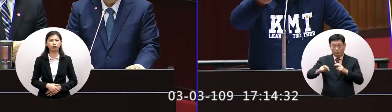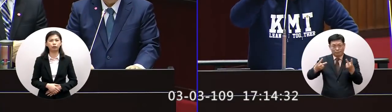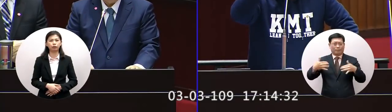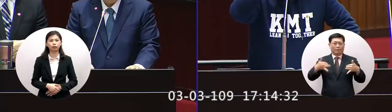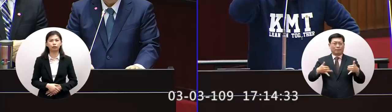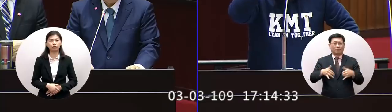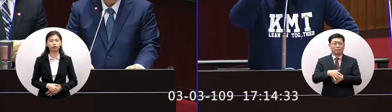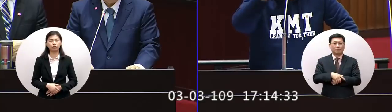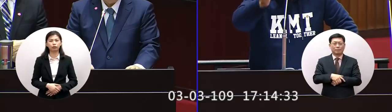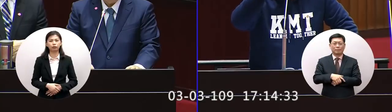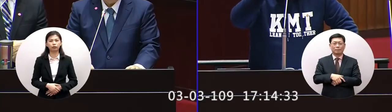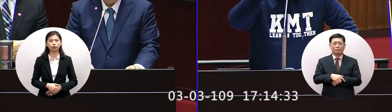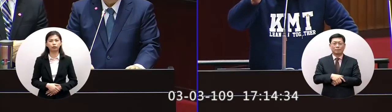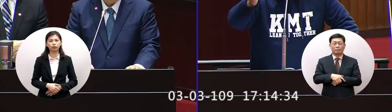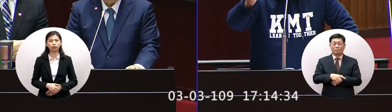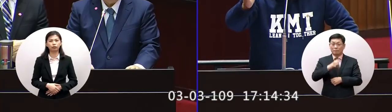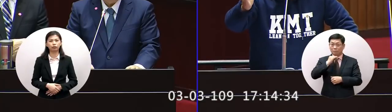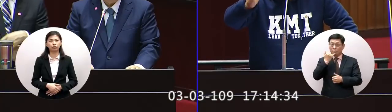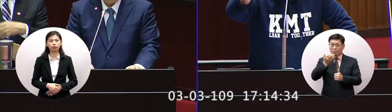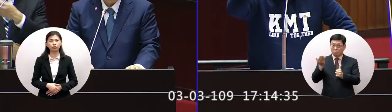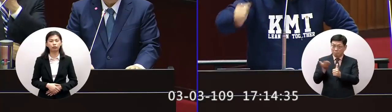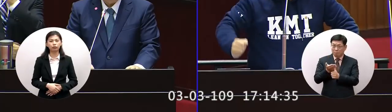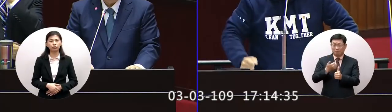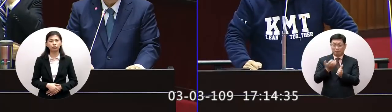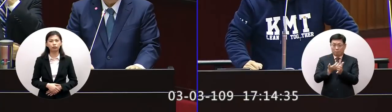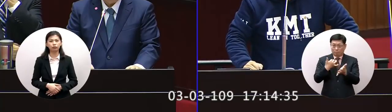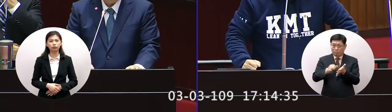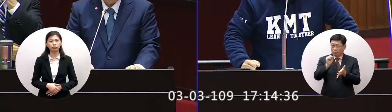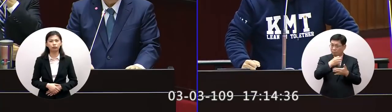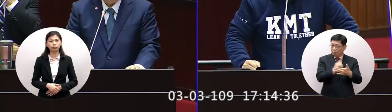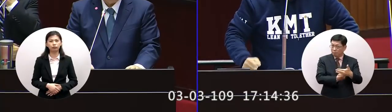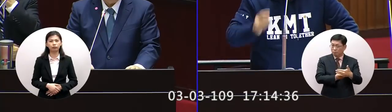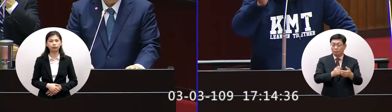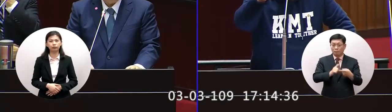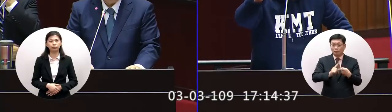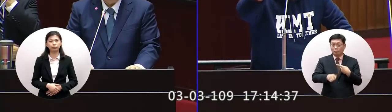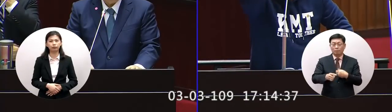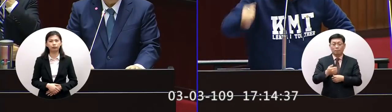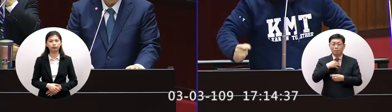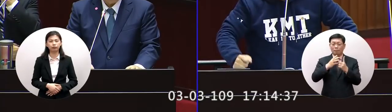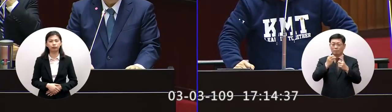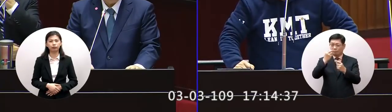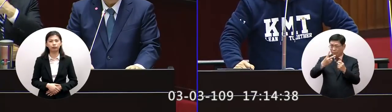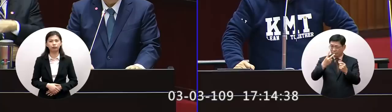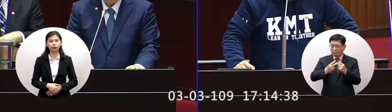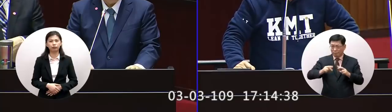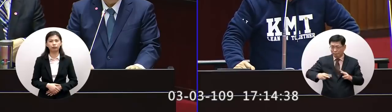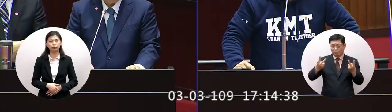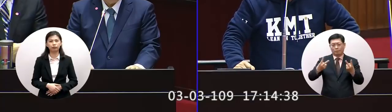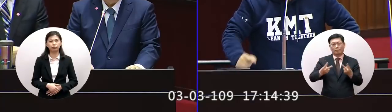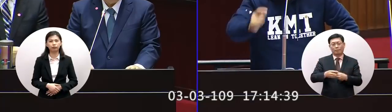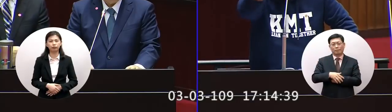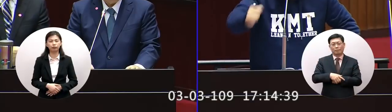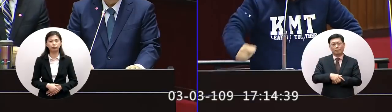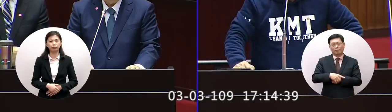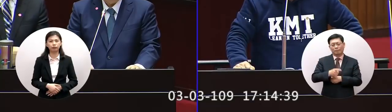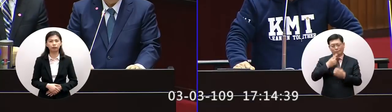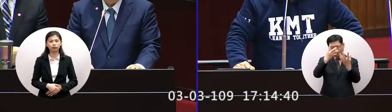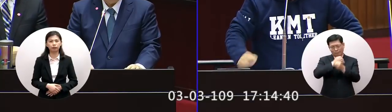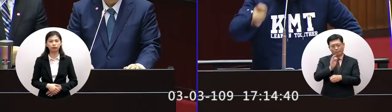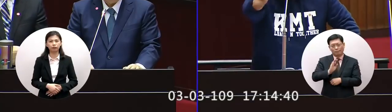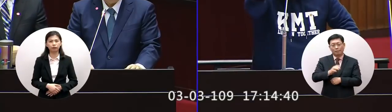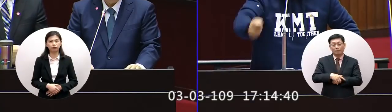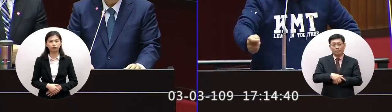正？删减跟删除的预算不得留用，好不？是102年才修正的呢，你不要搞